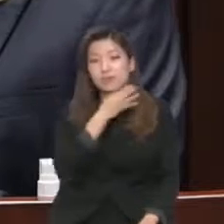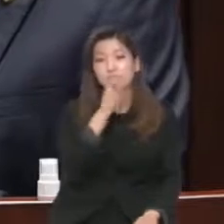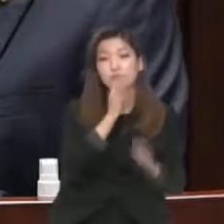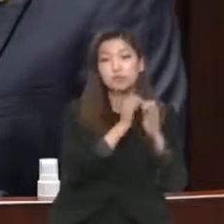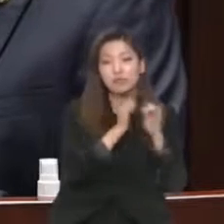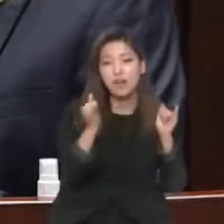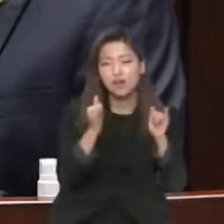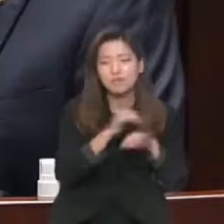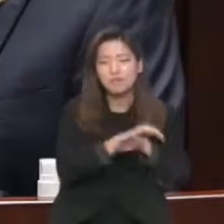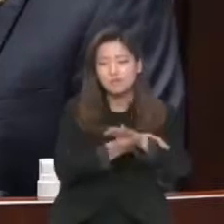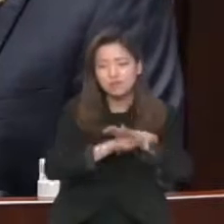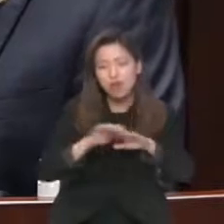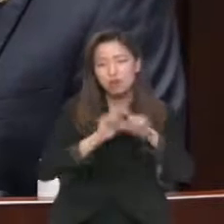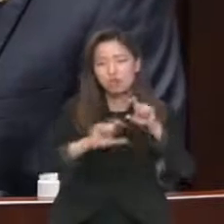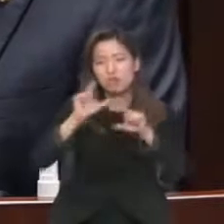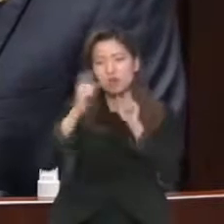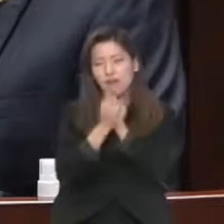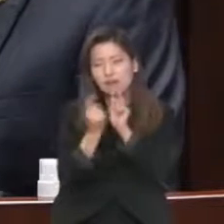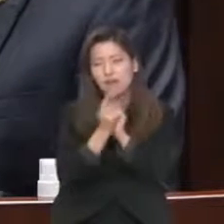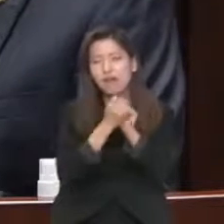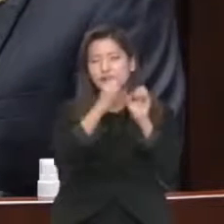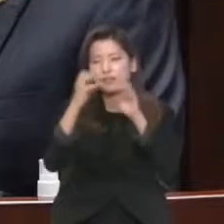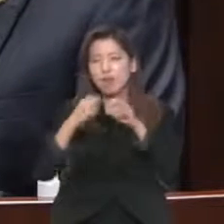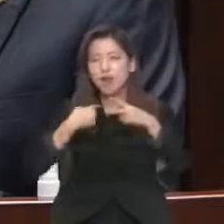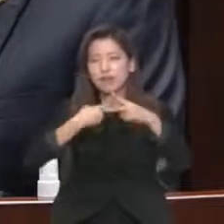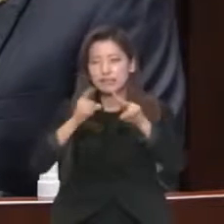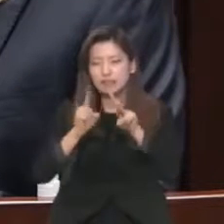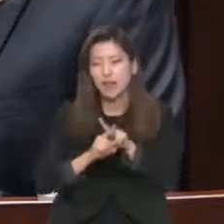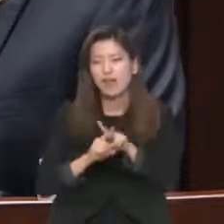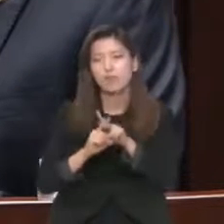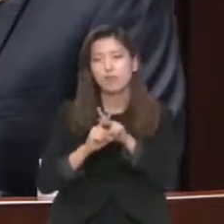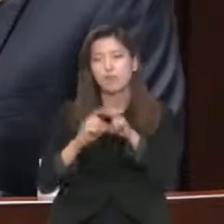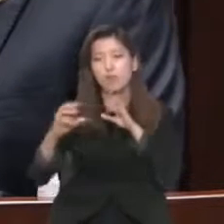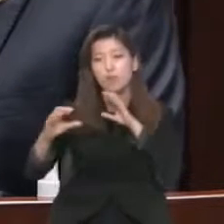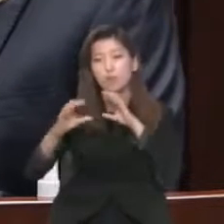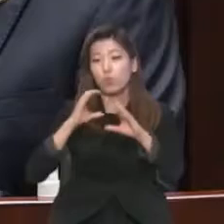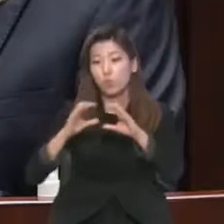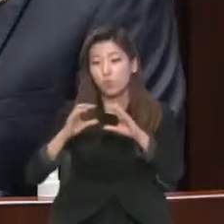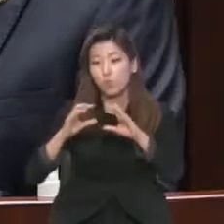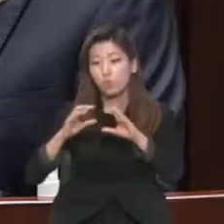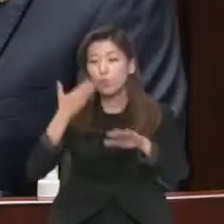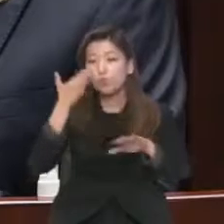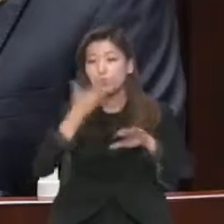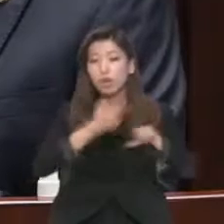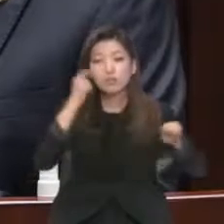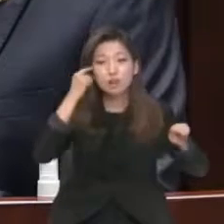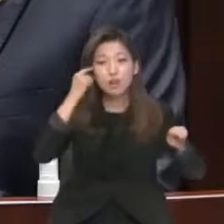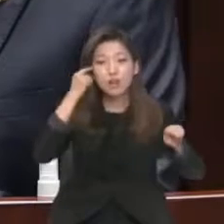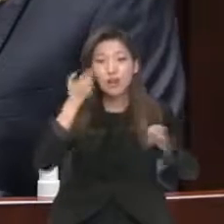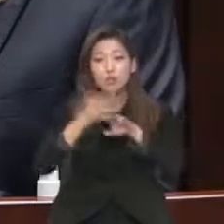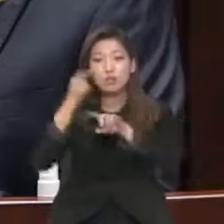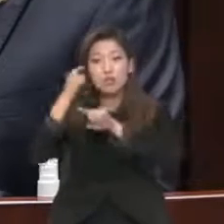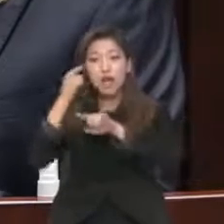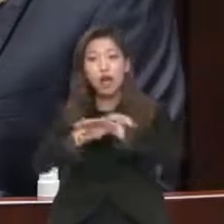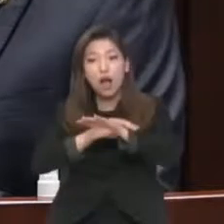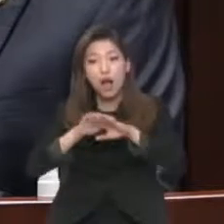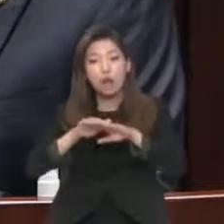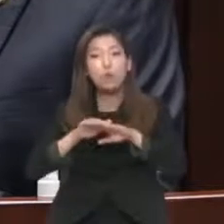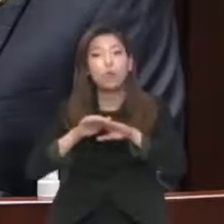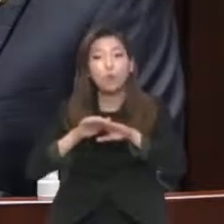필요하고 그런 과정에서 서로를 이해하고 소통하면서 서로 다른 가치들을 좋아하고 공존시킬 수